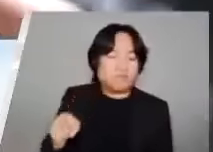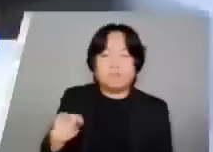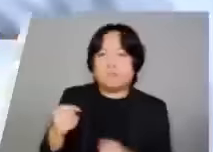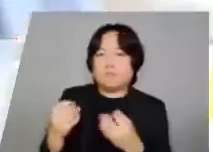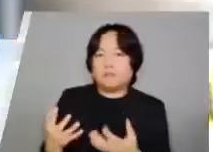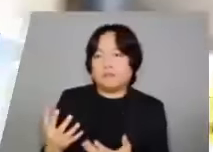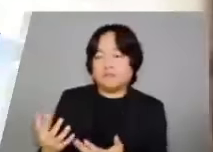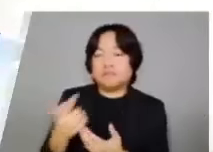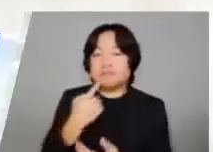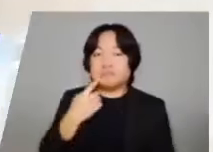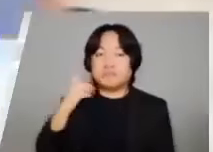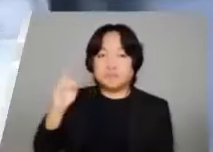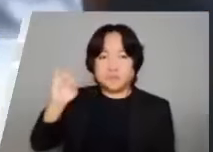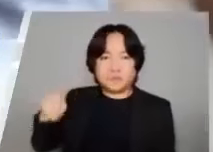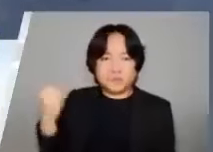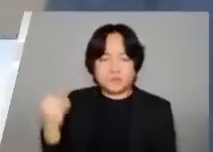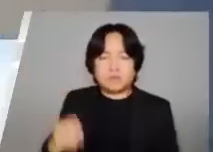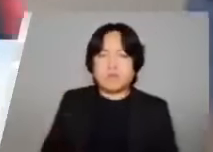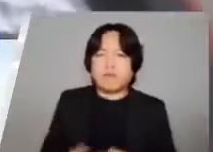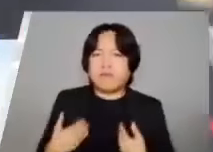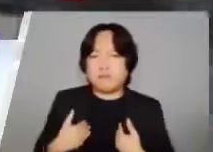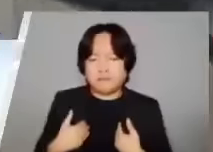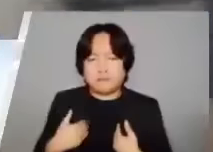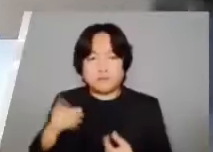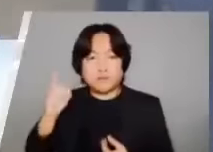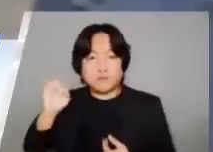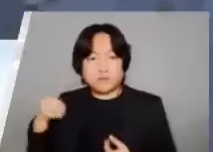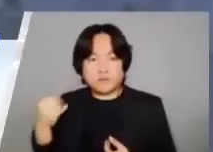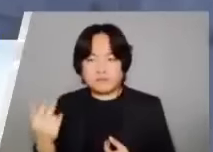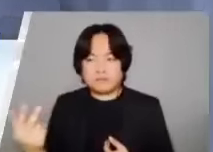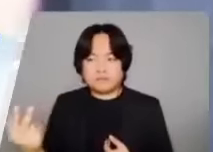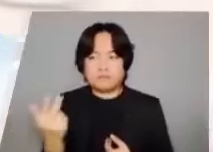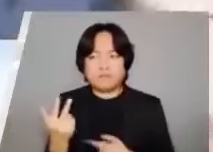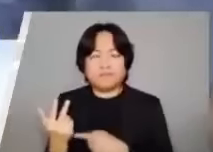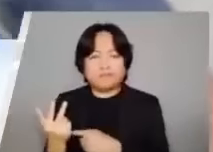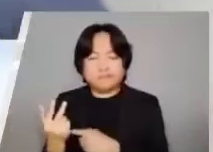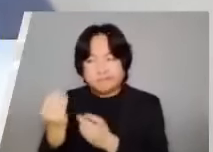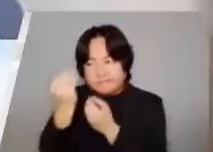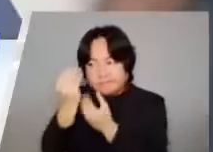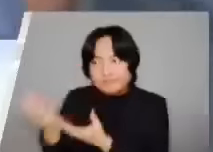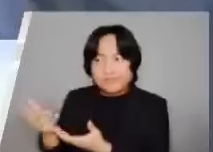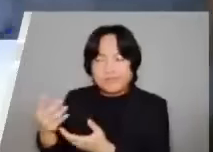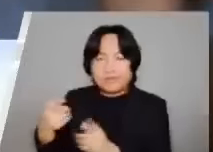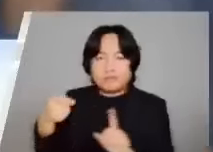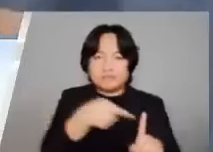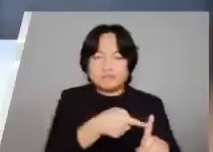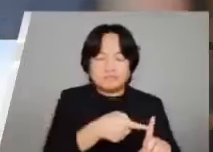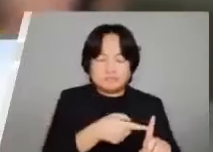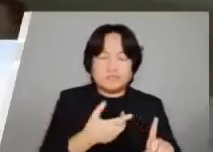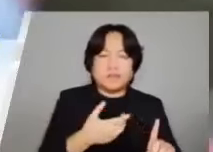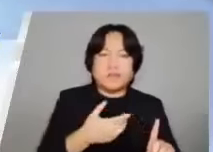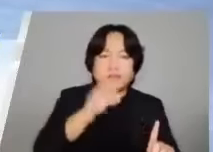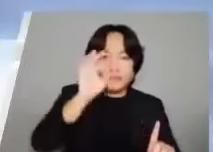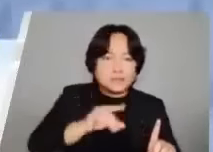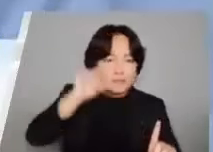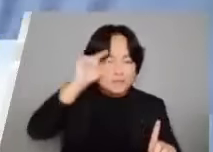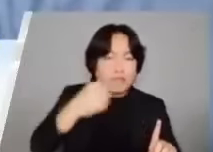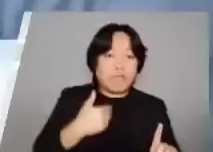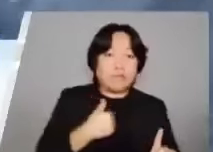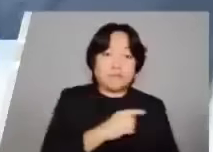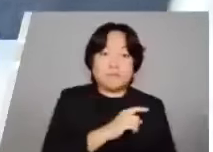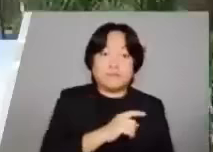ang nakipag-ugnayan mismo sa DOJ at may limang hawak ang Davao City Police. Pagtitiyak ng